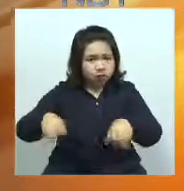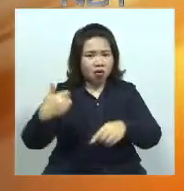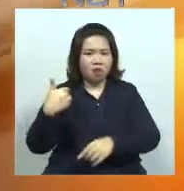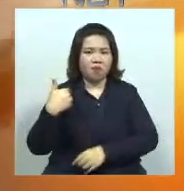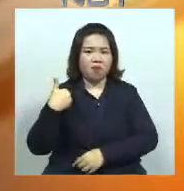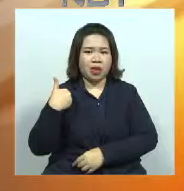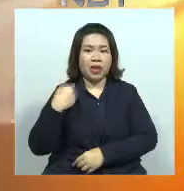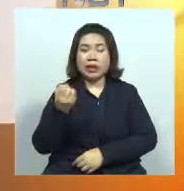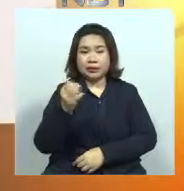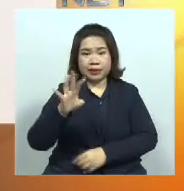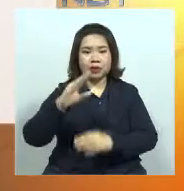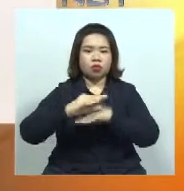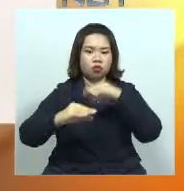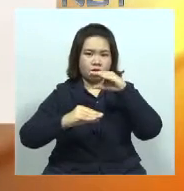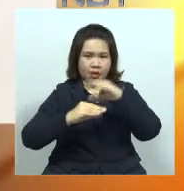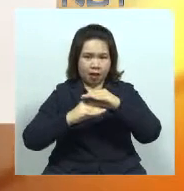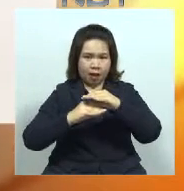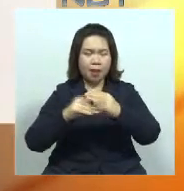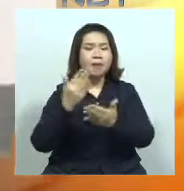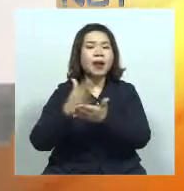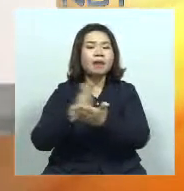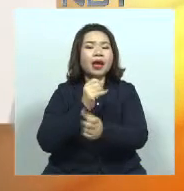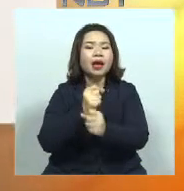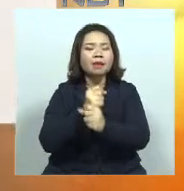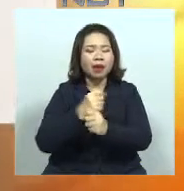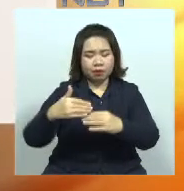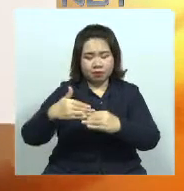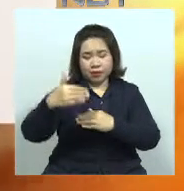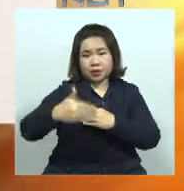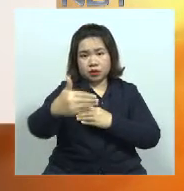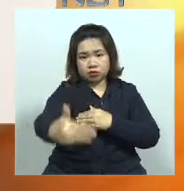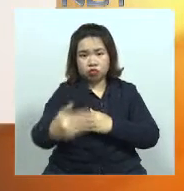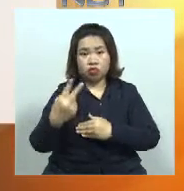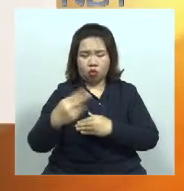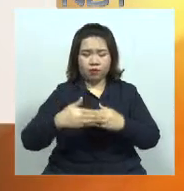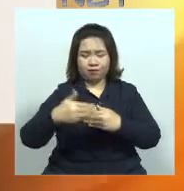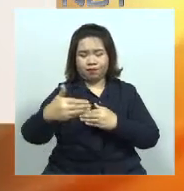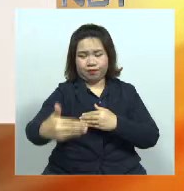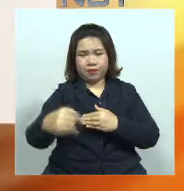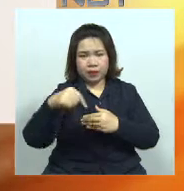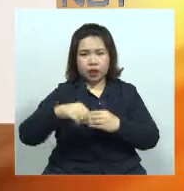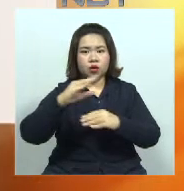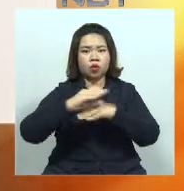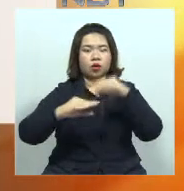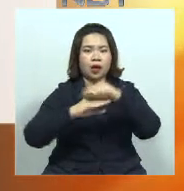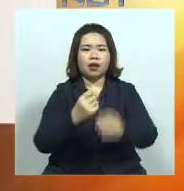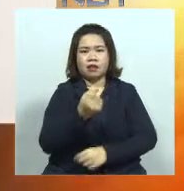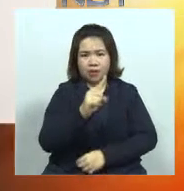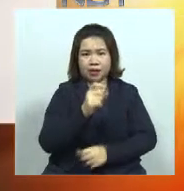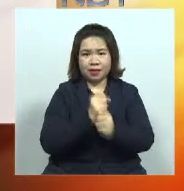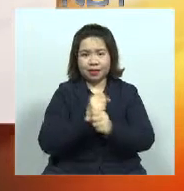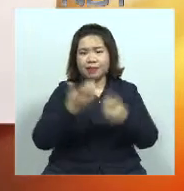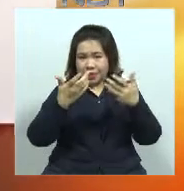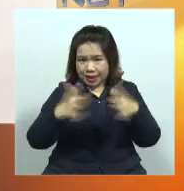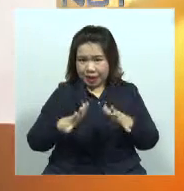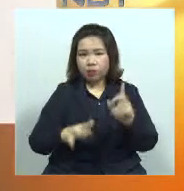แจ็คกิ้งทั้ง14โครงการแบ่งการก่อสร้างเป็น2ระยะโดยระยะแรกมีจำนวน11โครงการดำเนินการแล้วเส